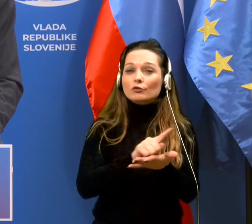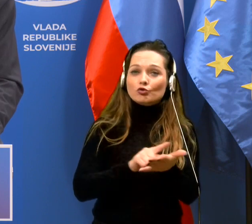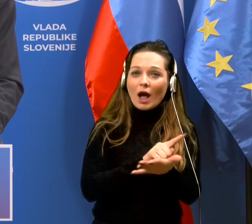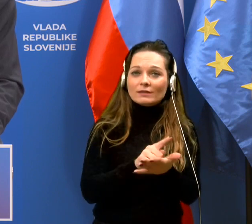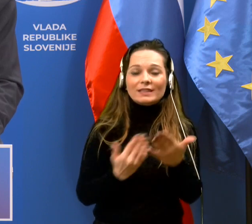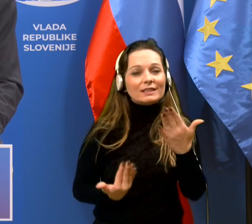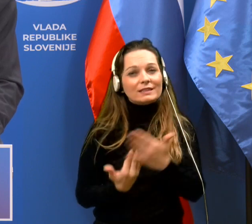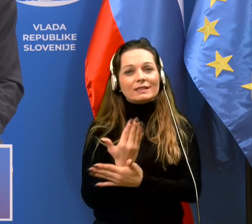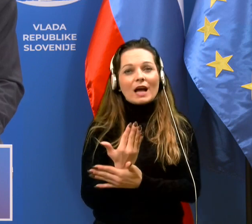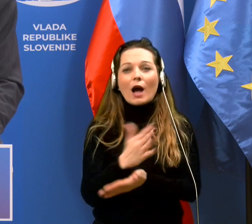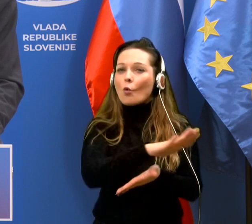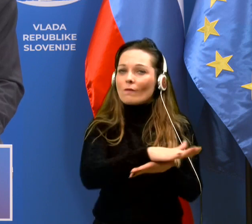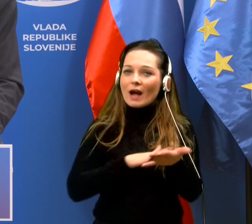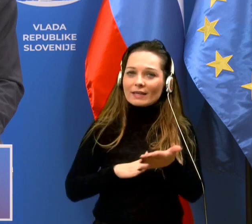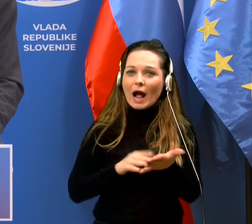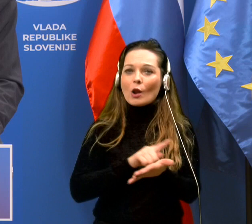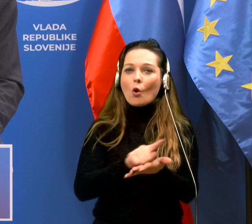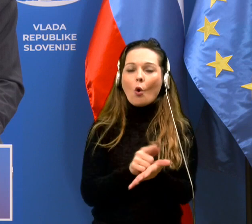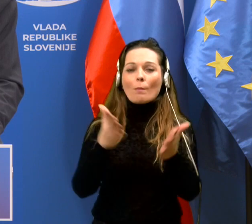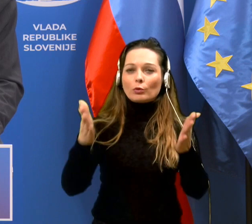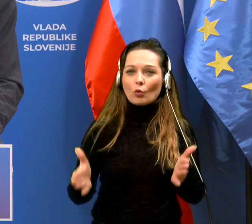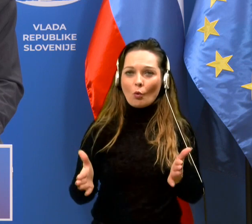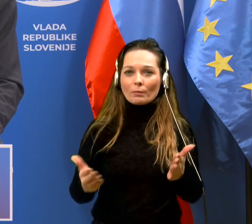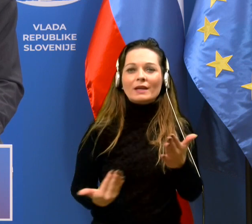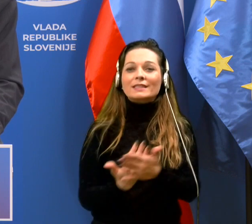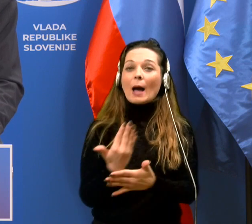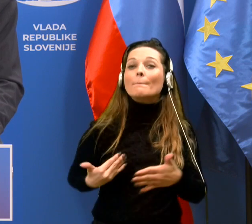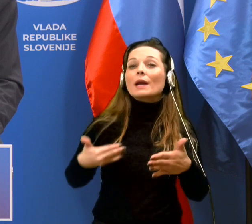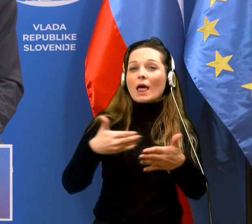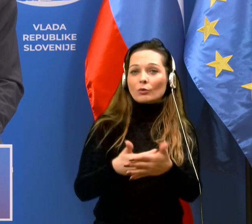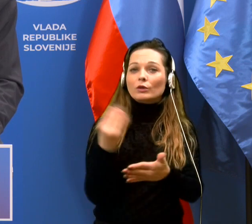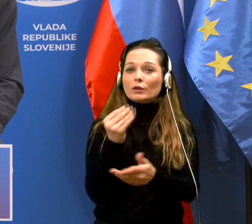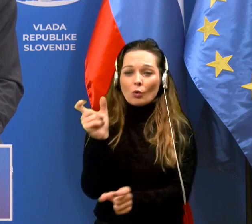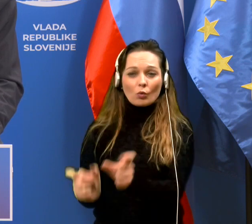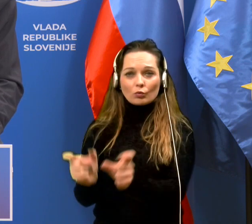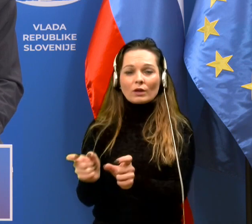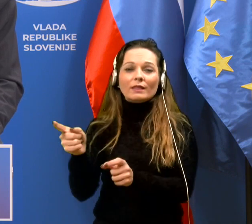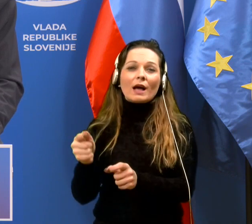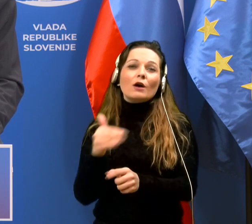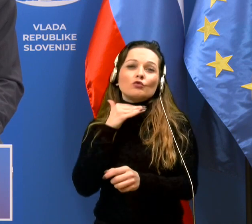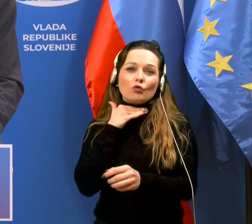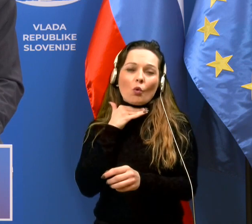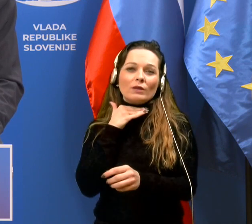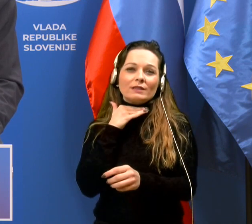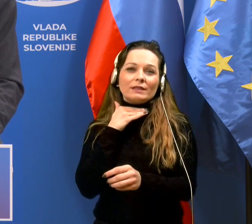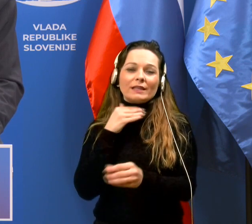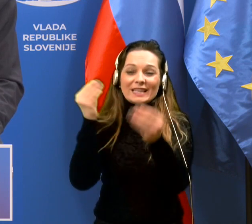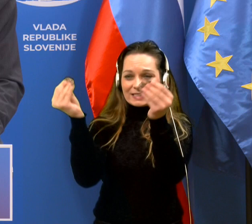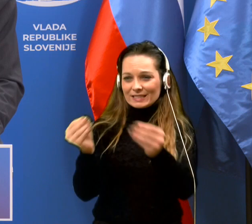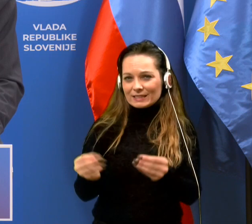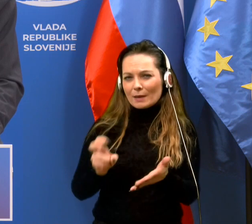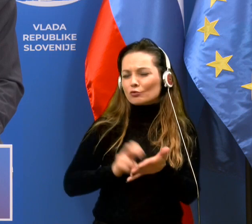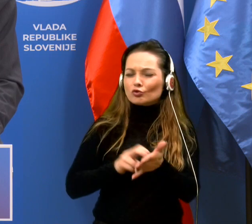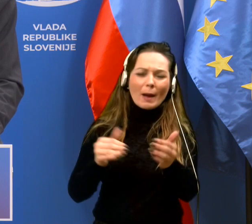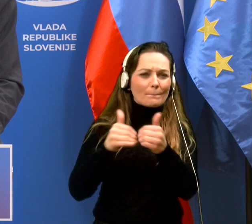za uvajalno obdobje, za prilagoditev učencev na šolski ritem, ki je še